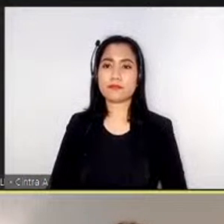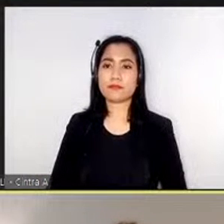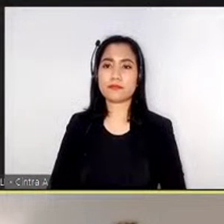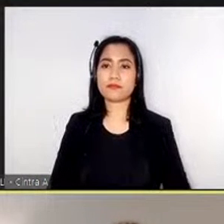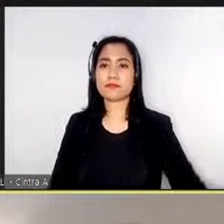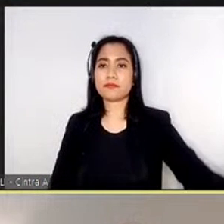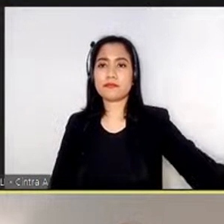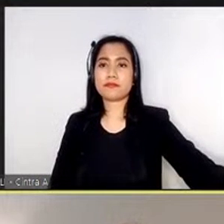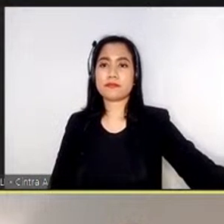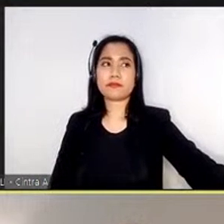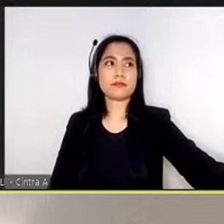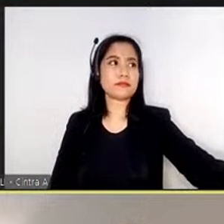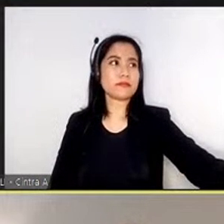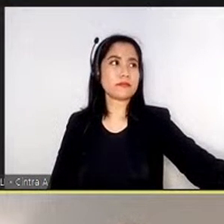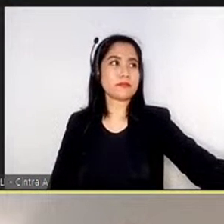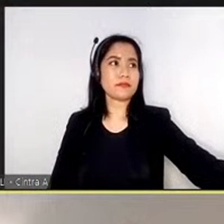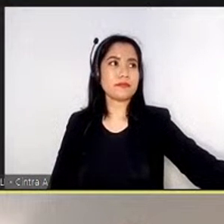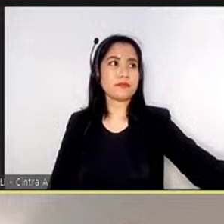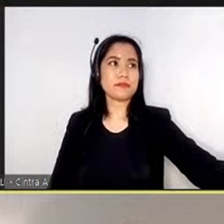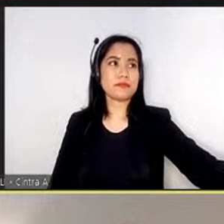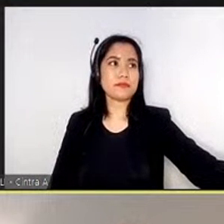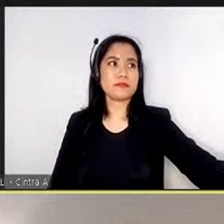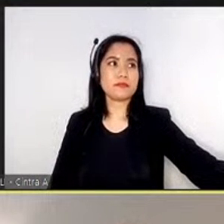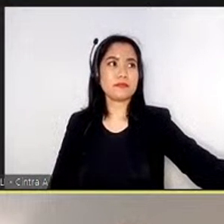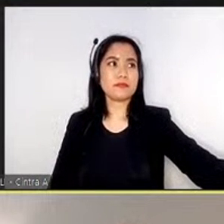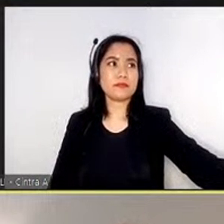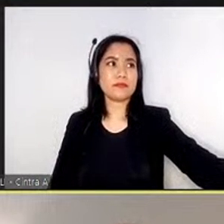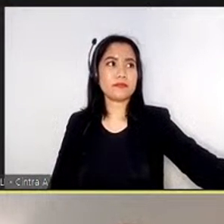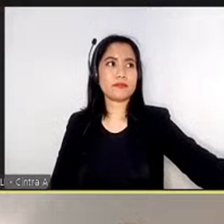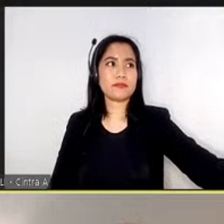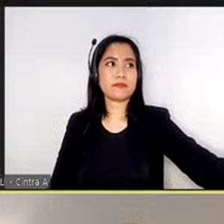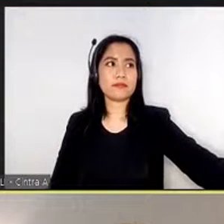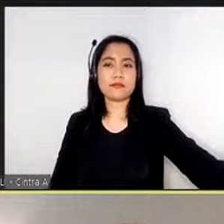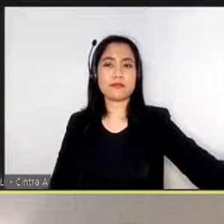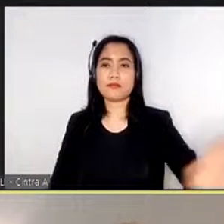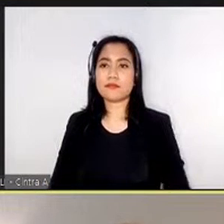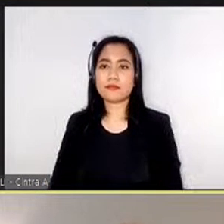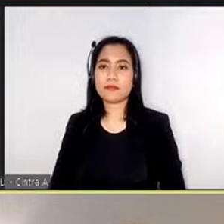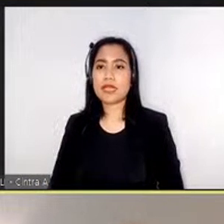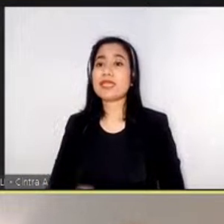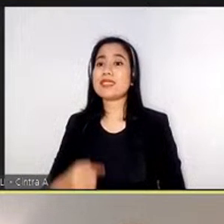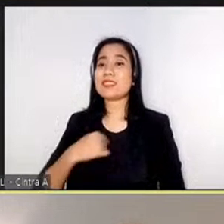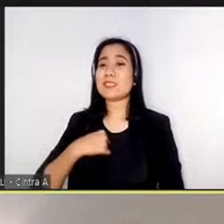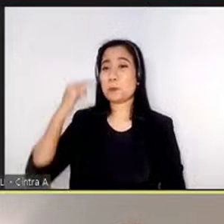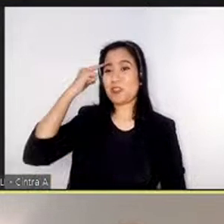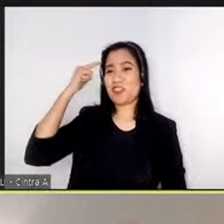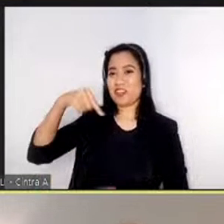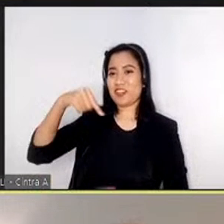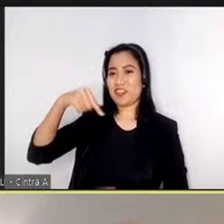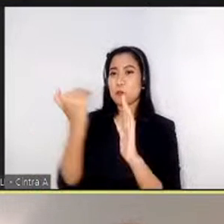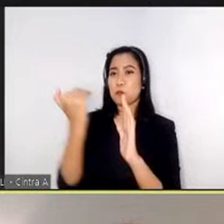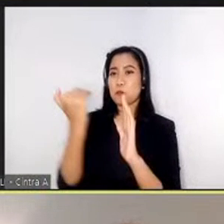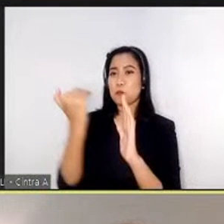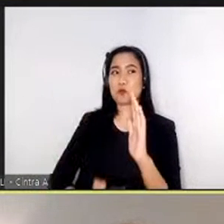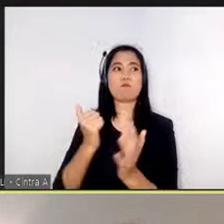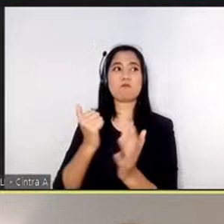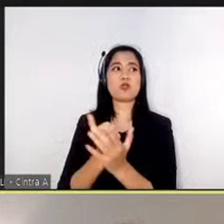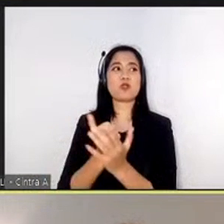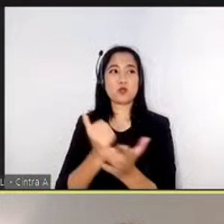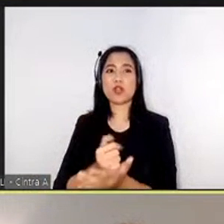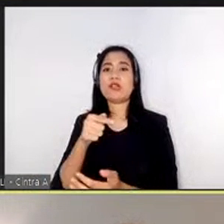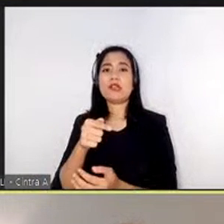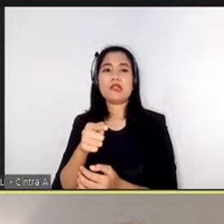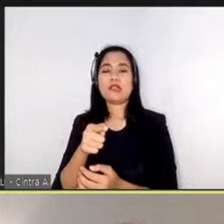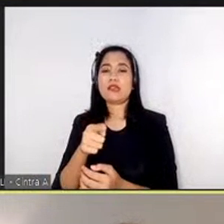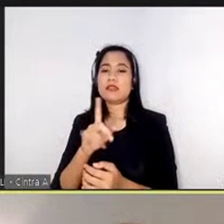silakank Terima kasih saya rasa kebijakan yang mengikat itu akan sangat membantu dan akan